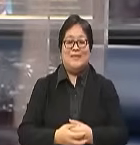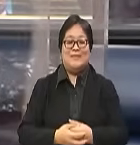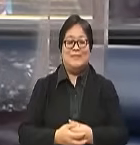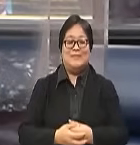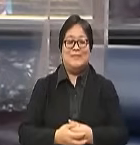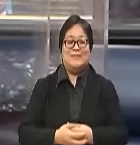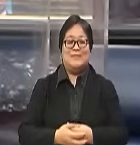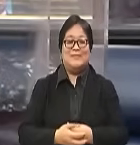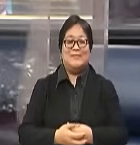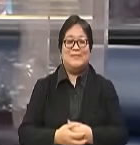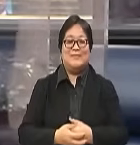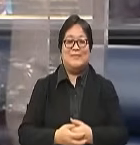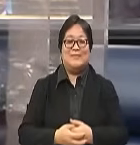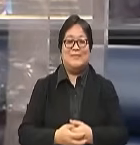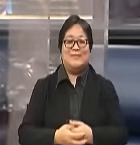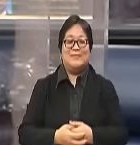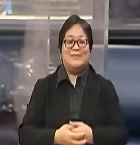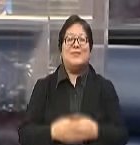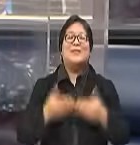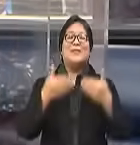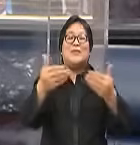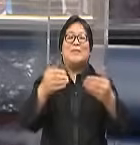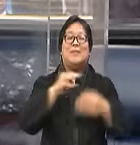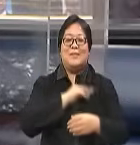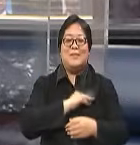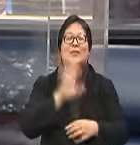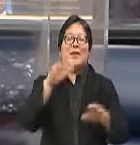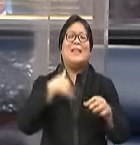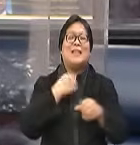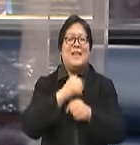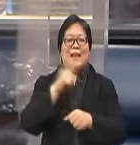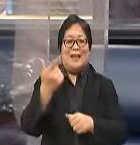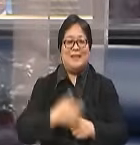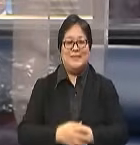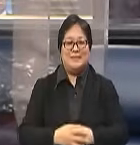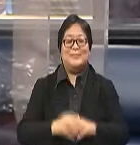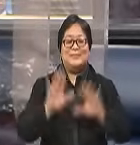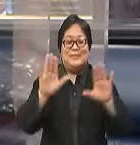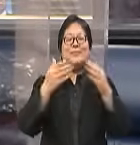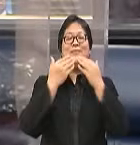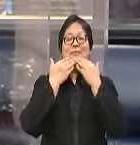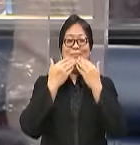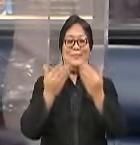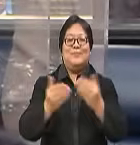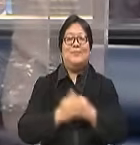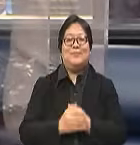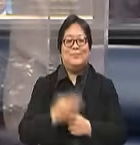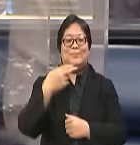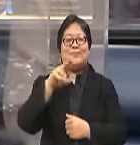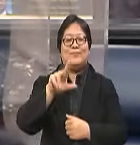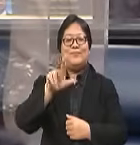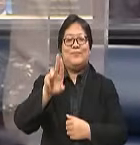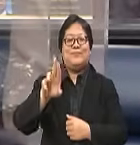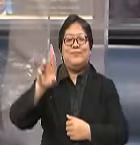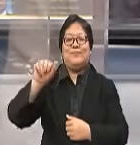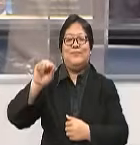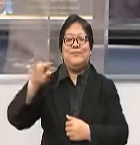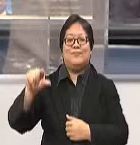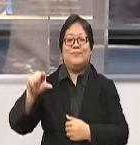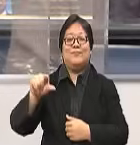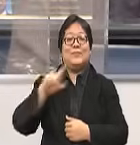hahaha selesai menteri lain oke terima kasih di atas